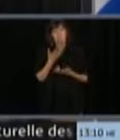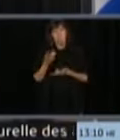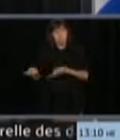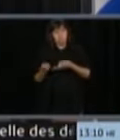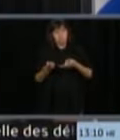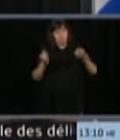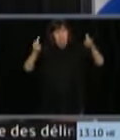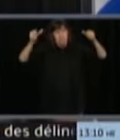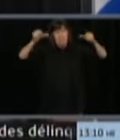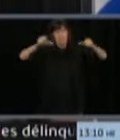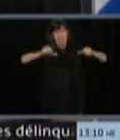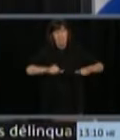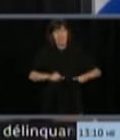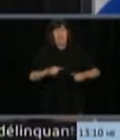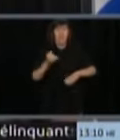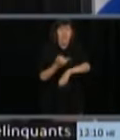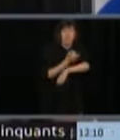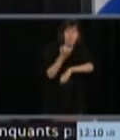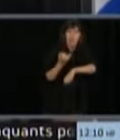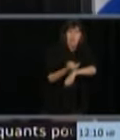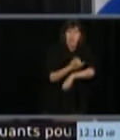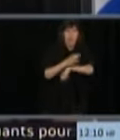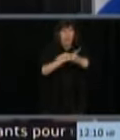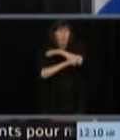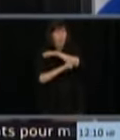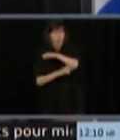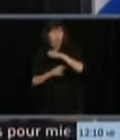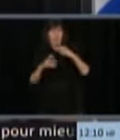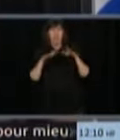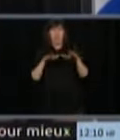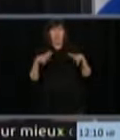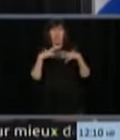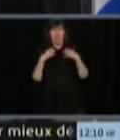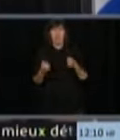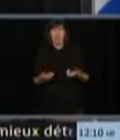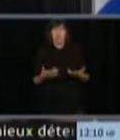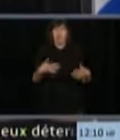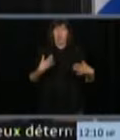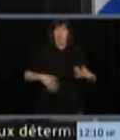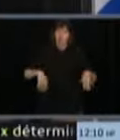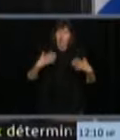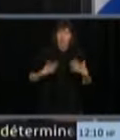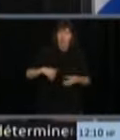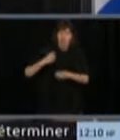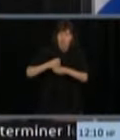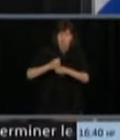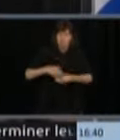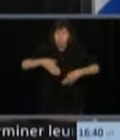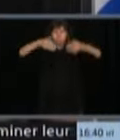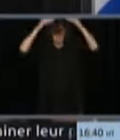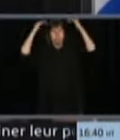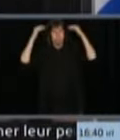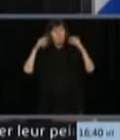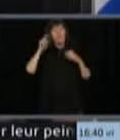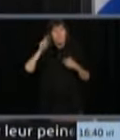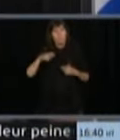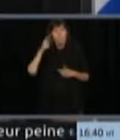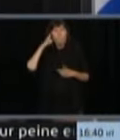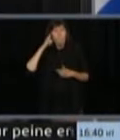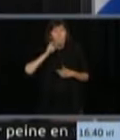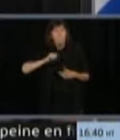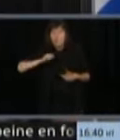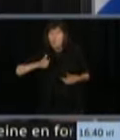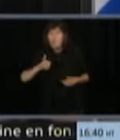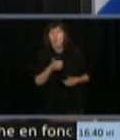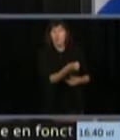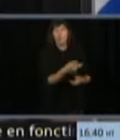personnel qui est dans le réseau de la santé. Donc, pensez à vous, pensez à vos proches, pensez au réseau de la santé.